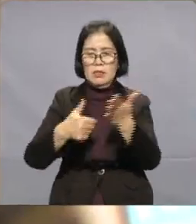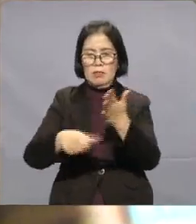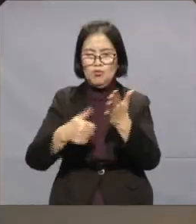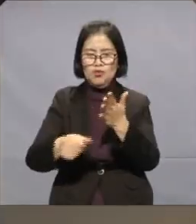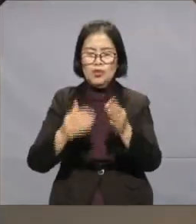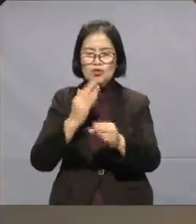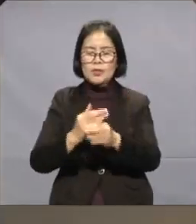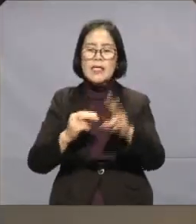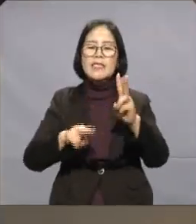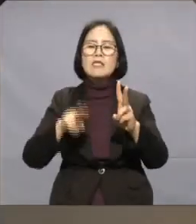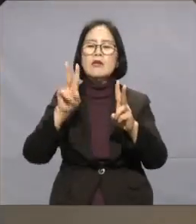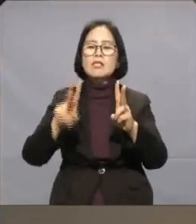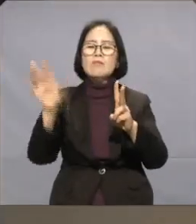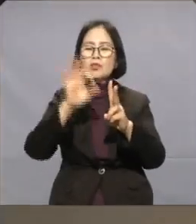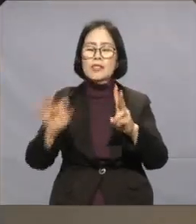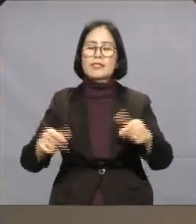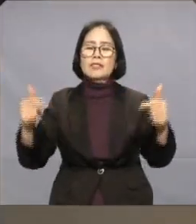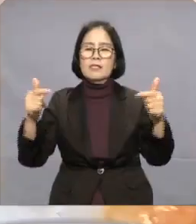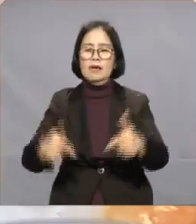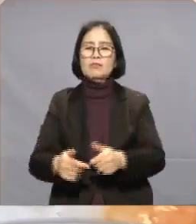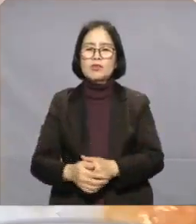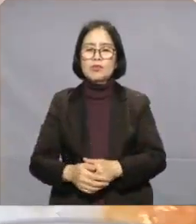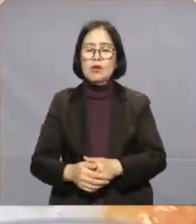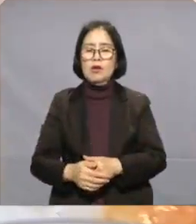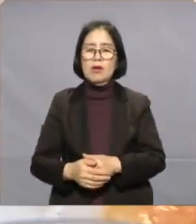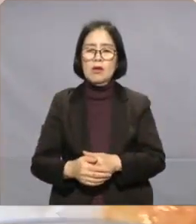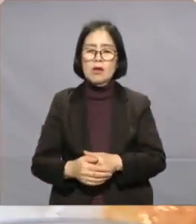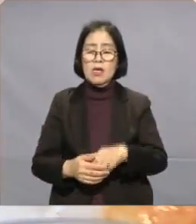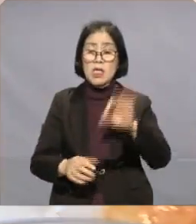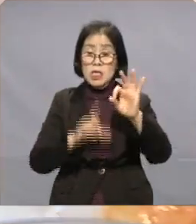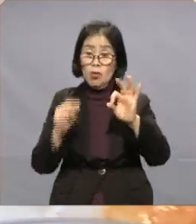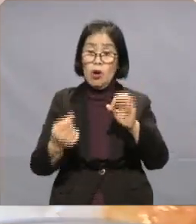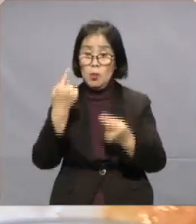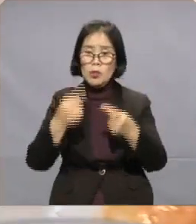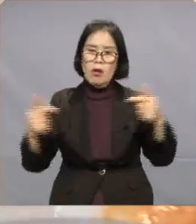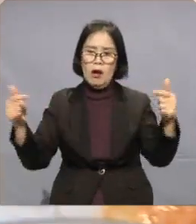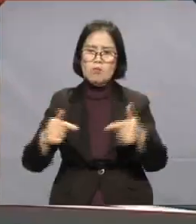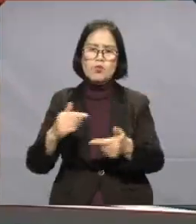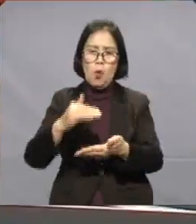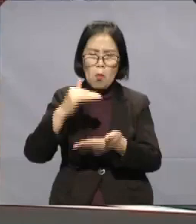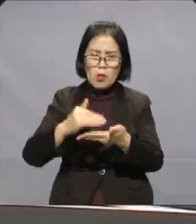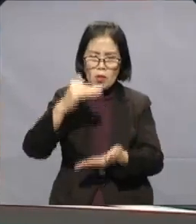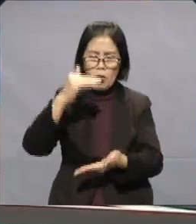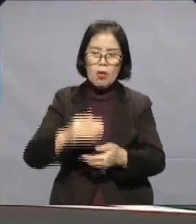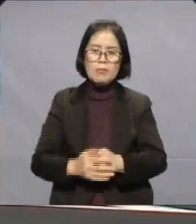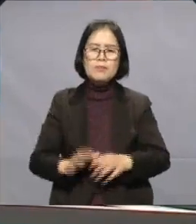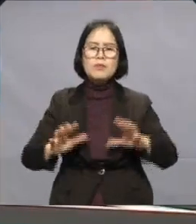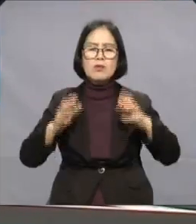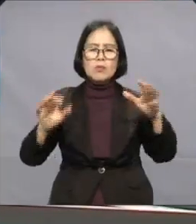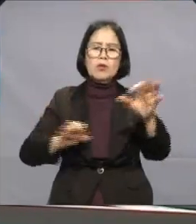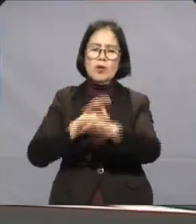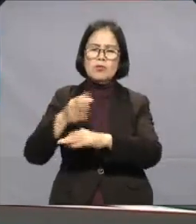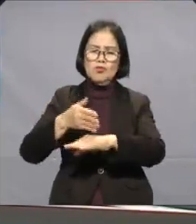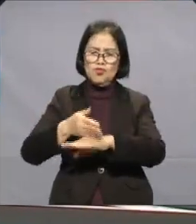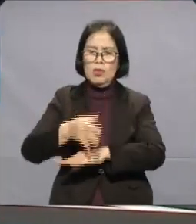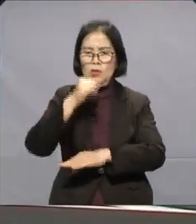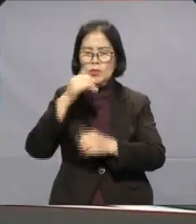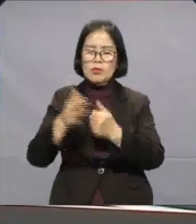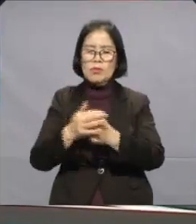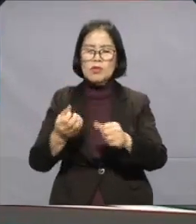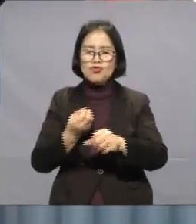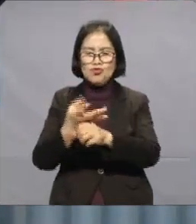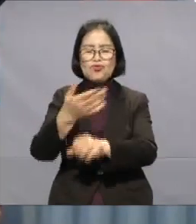중심으로 2.2% 감소해 전월보다 감소폭이 커졌습니다. 글로벌 경제가 둔화되고 있어서 우리